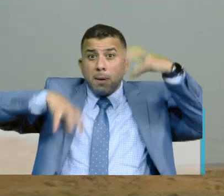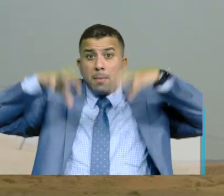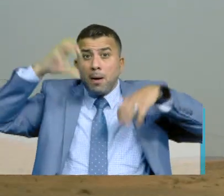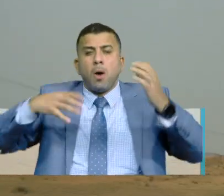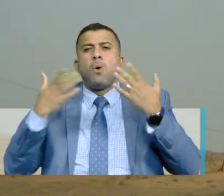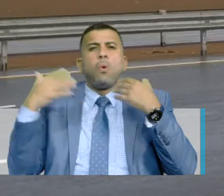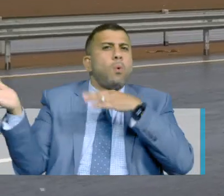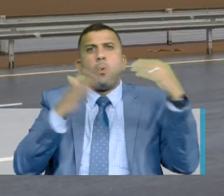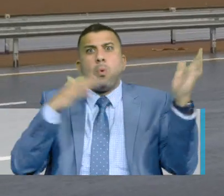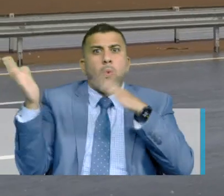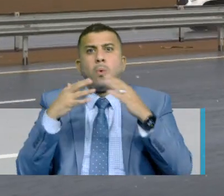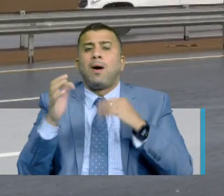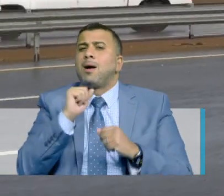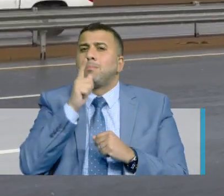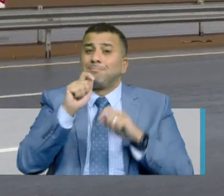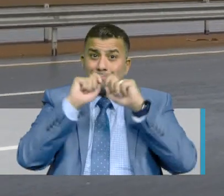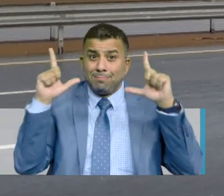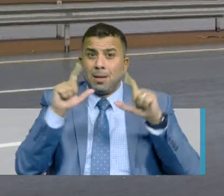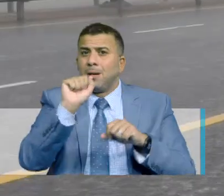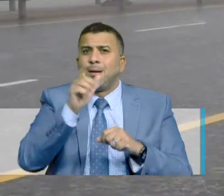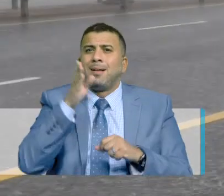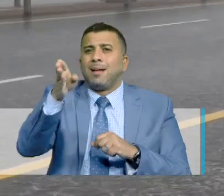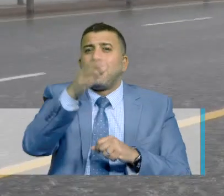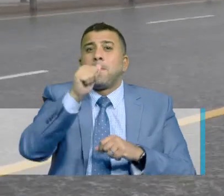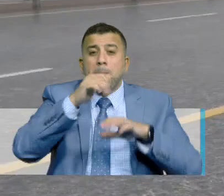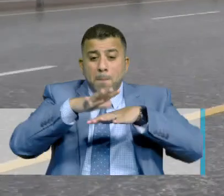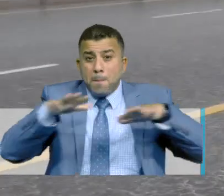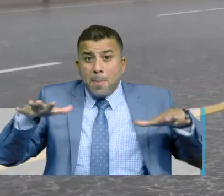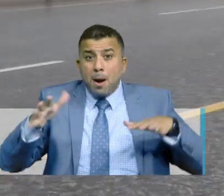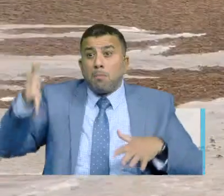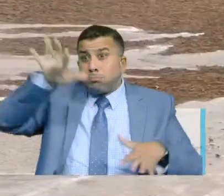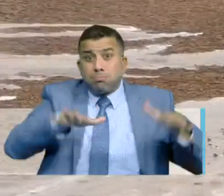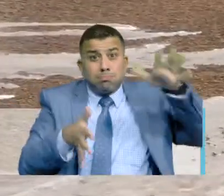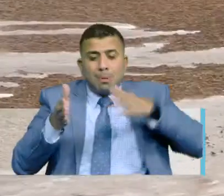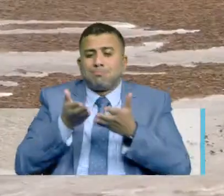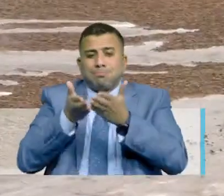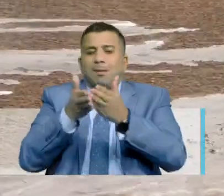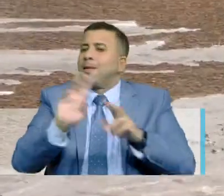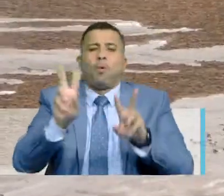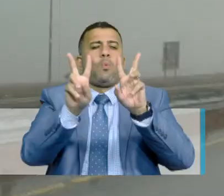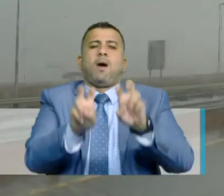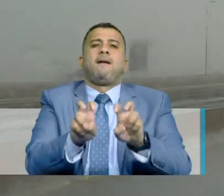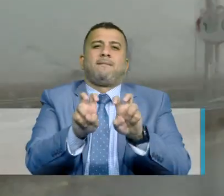وهبوب الرياح النشطه كما نصحت بعدم ارتياد البحر في حال الطرابه